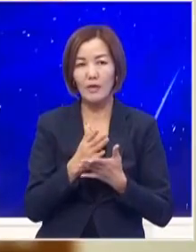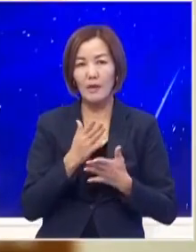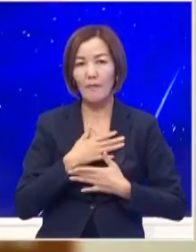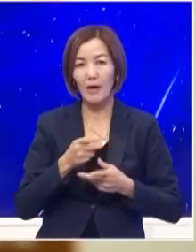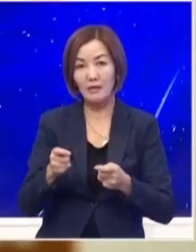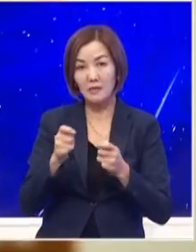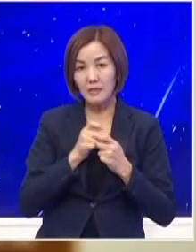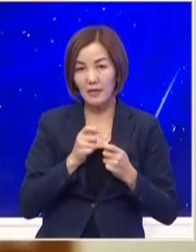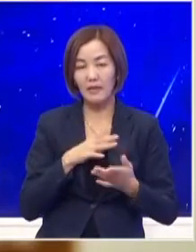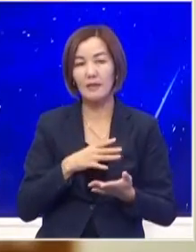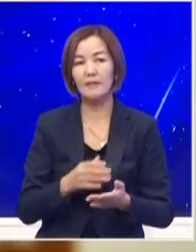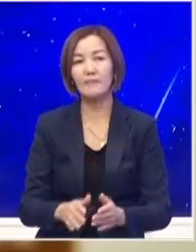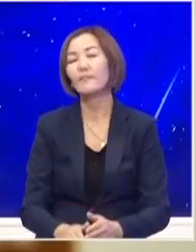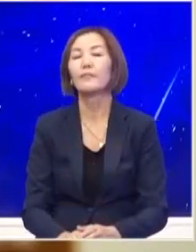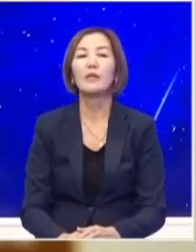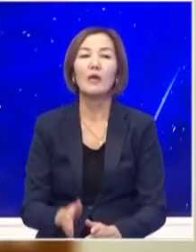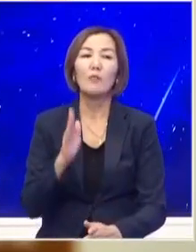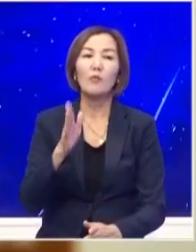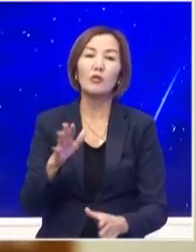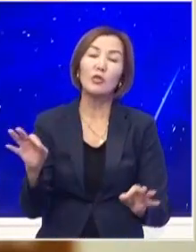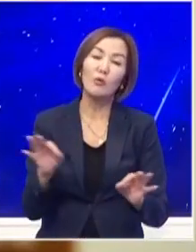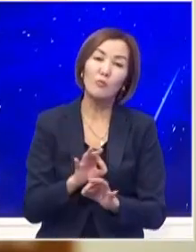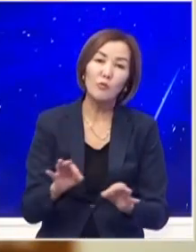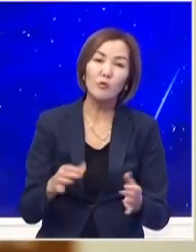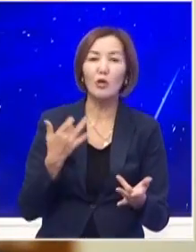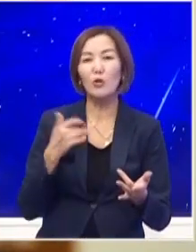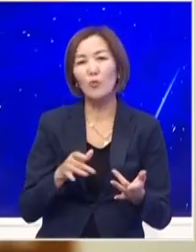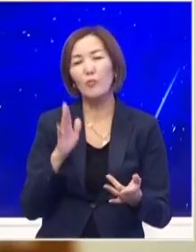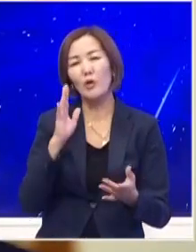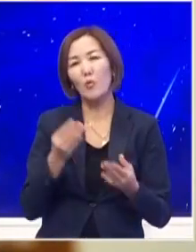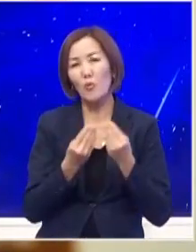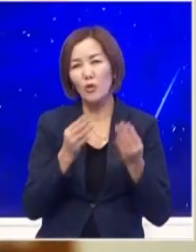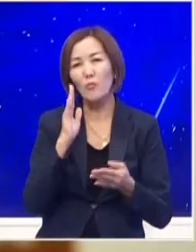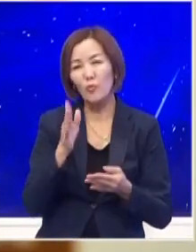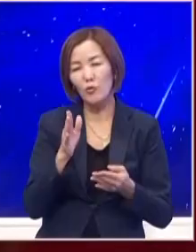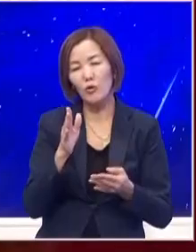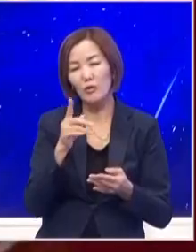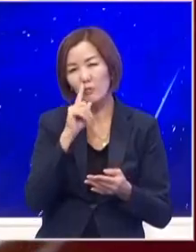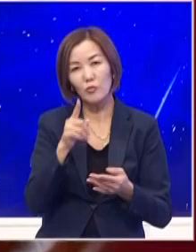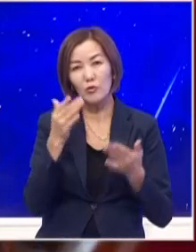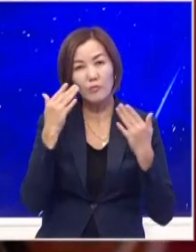тартады ғой. Енді мен болашақта мүмкін музыкаға бейім болып өссін деген бір ниет болу керек.